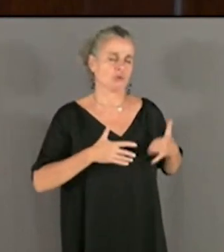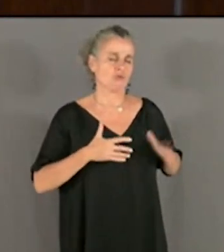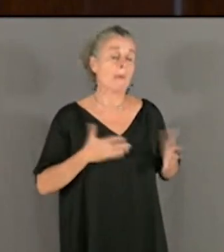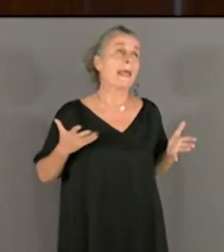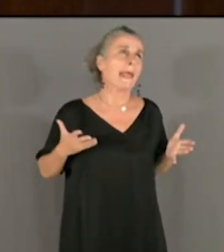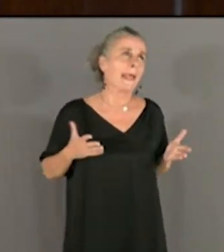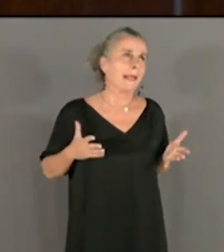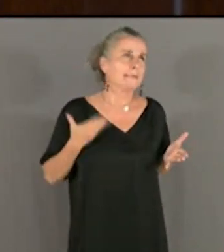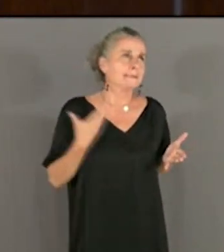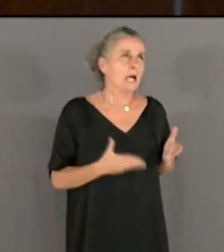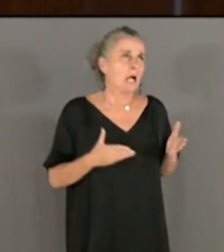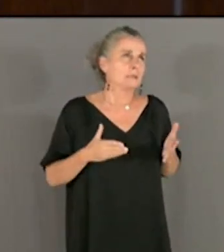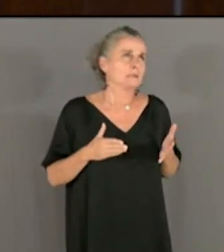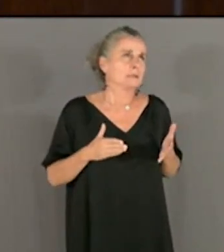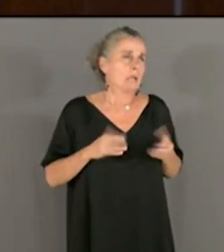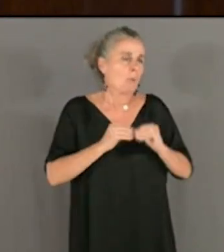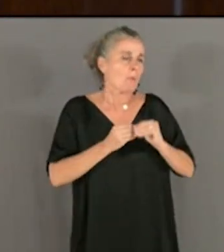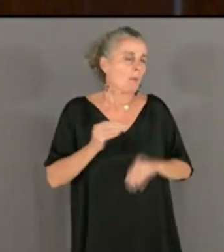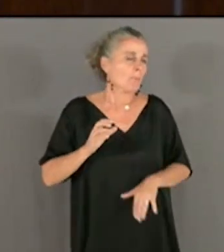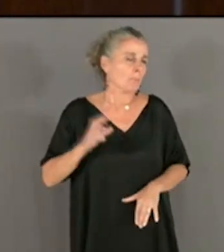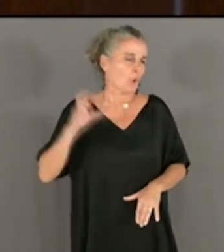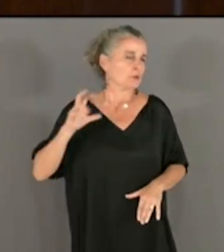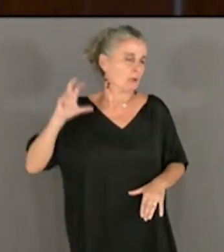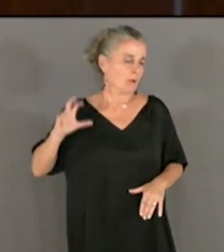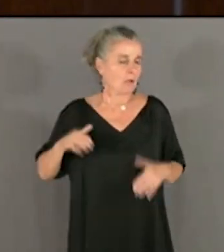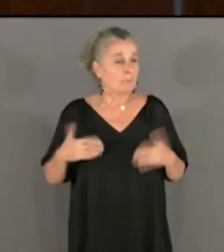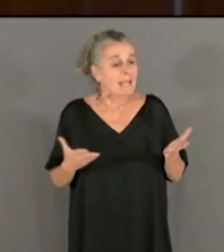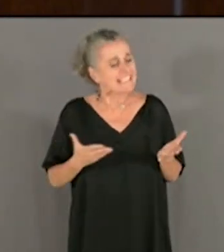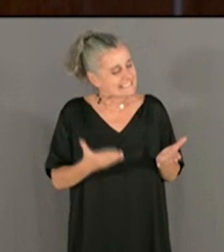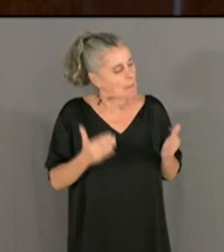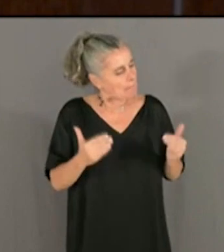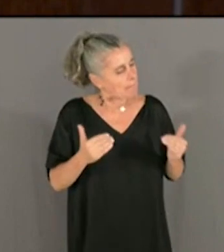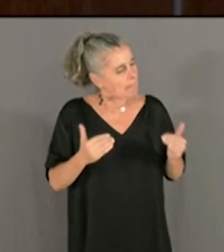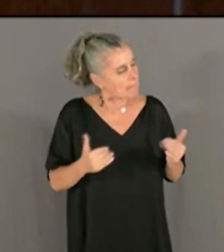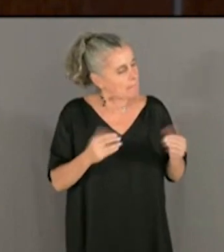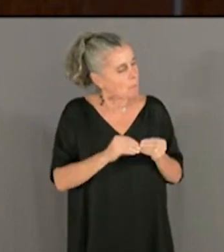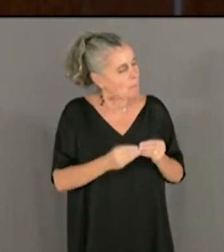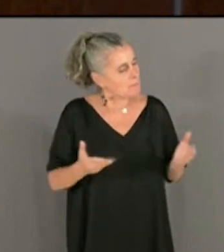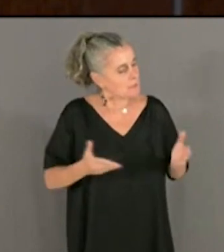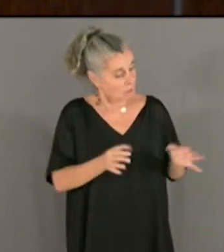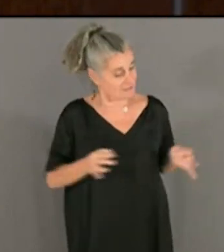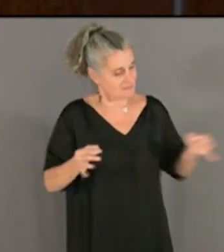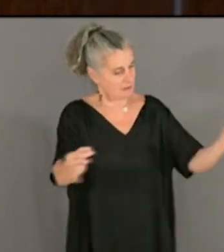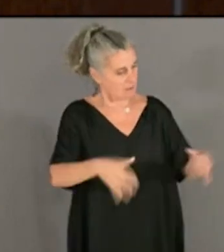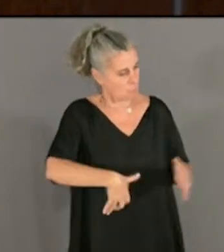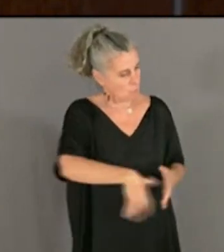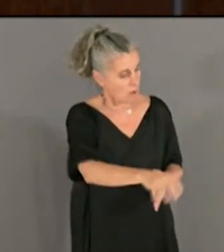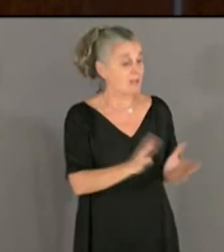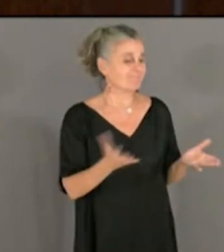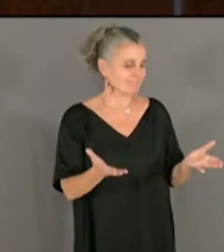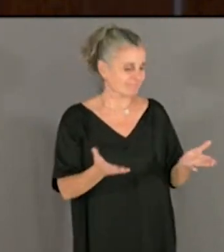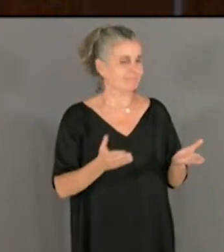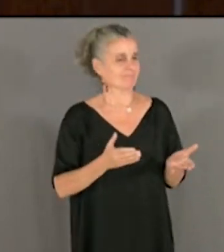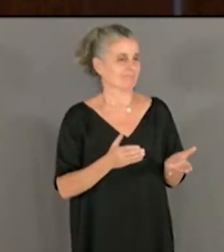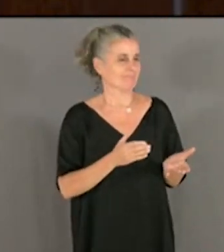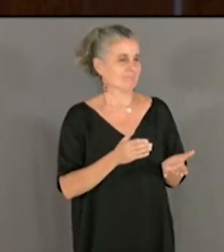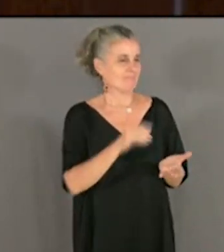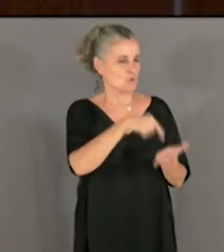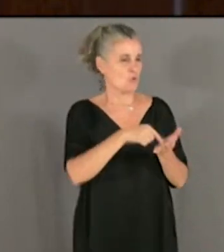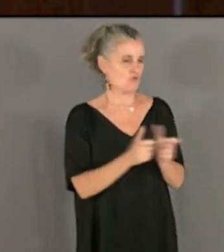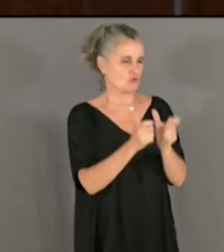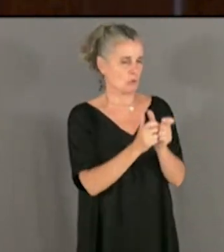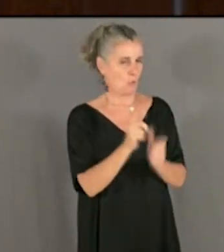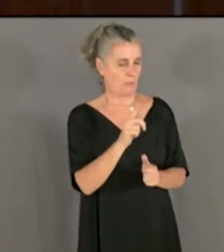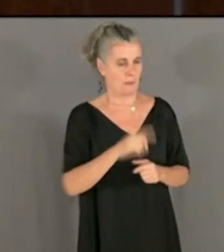qui dure. C'est une double histoire, celle de la Batarelle donc et de Château-Gombert. La mairie de secteur a décidé de